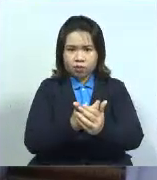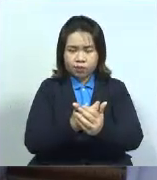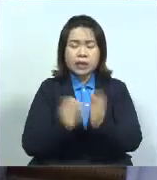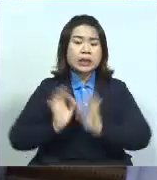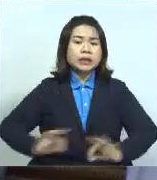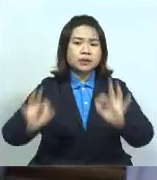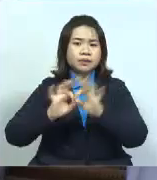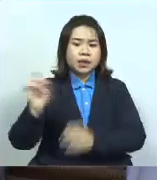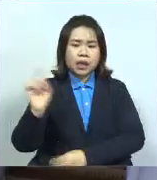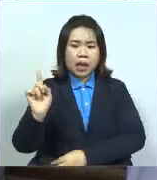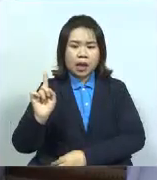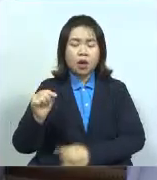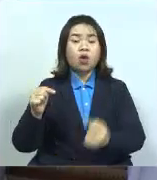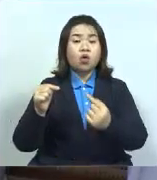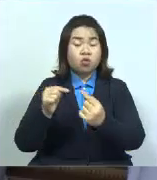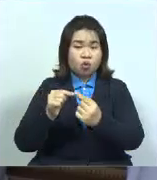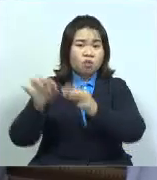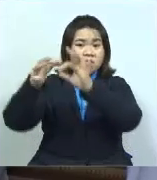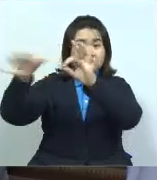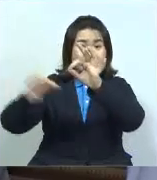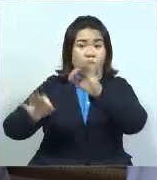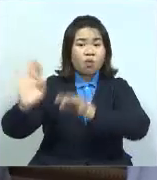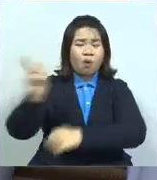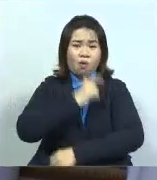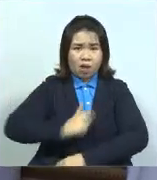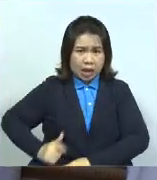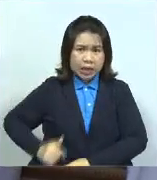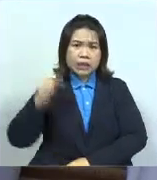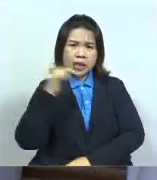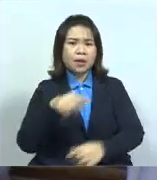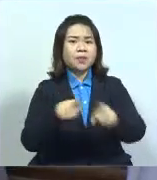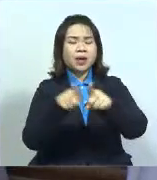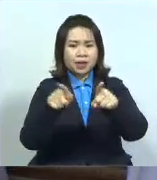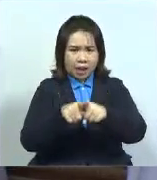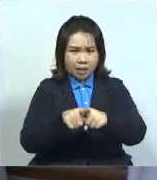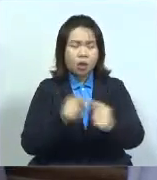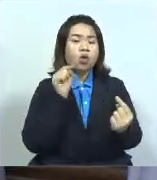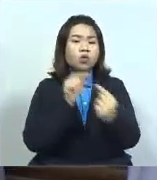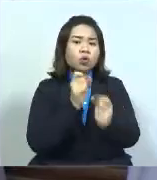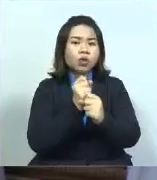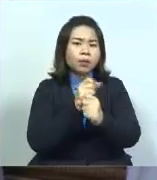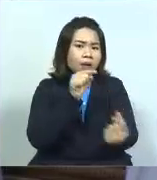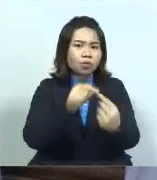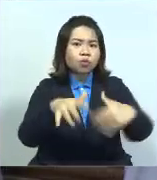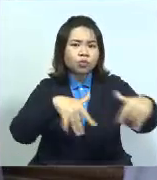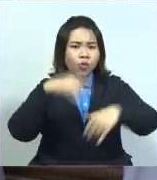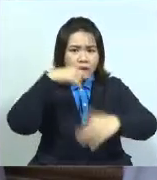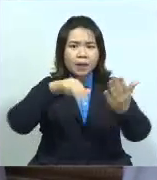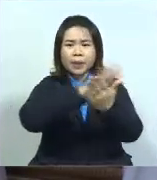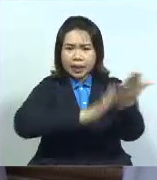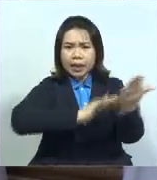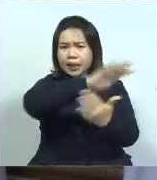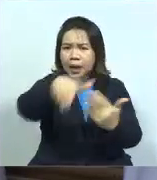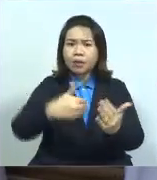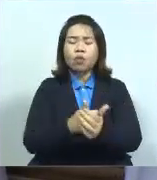คัญประการหนึ่งก็คือเป็นไปตามพระปฐมบรมโครงการซึ่งท่านก็รับสั่งมาอย่างนั้นก็คือการทำงานเพื่อประชาชนทั้งประเทศใช่ไหมรัฐธร